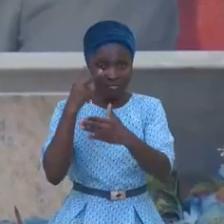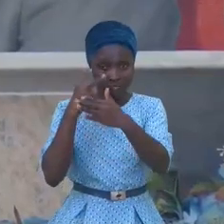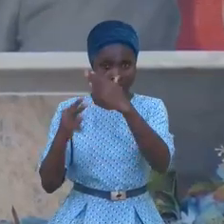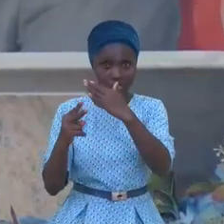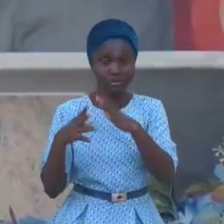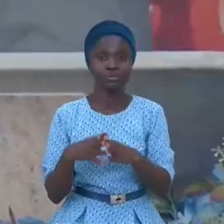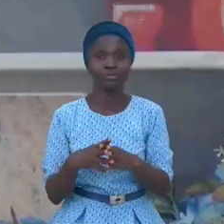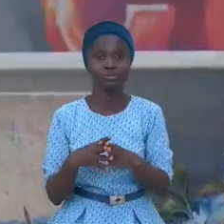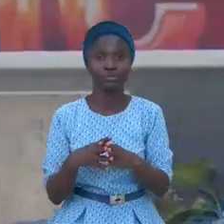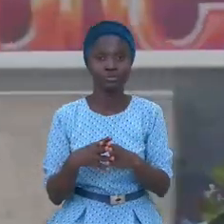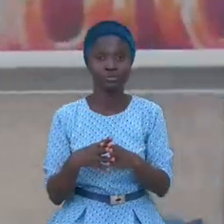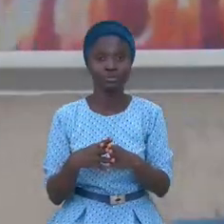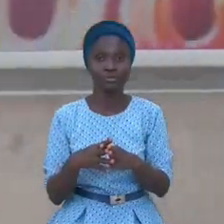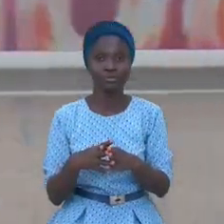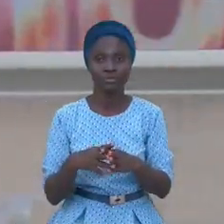le vœu.